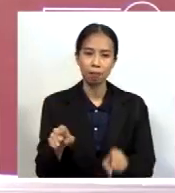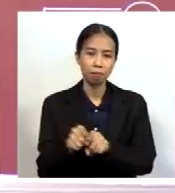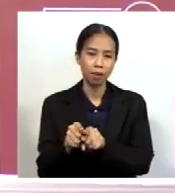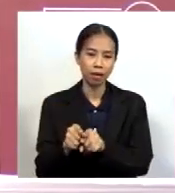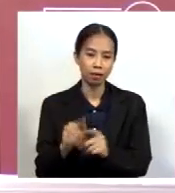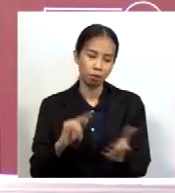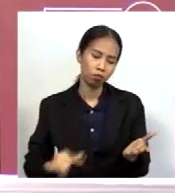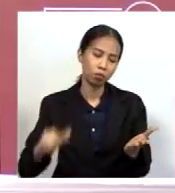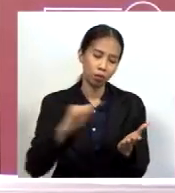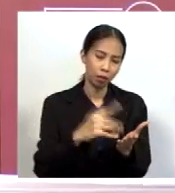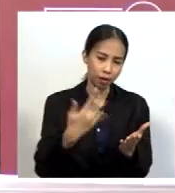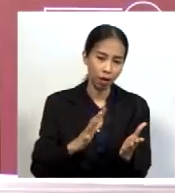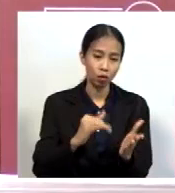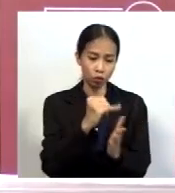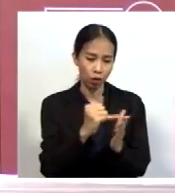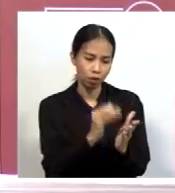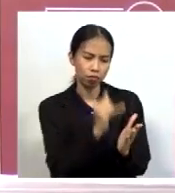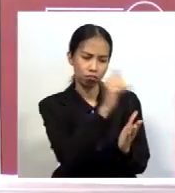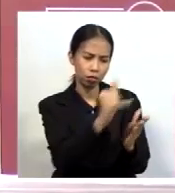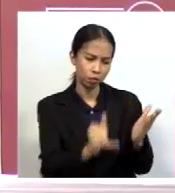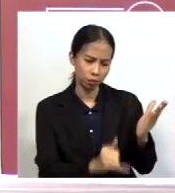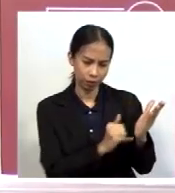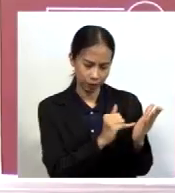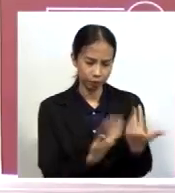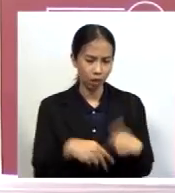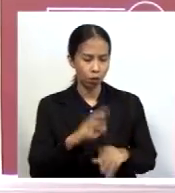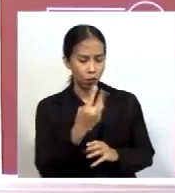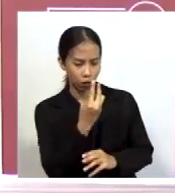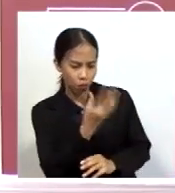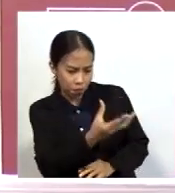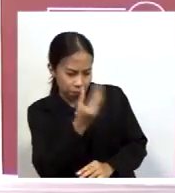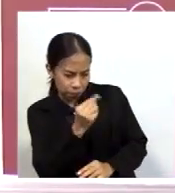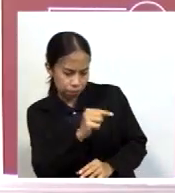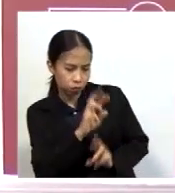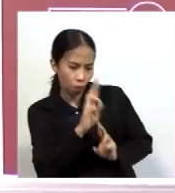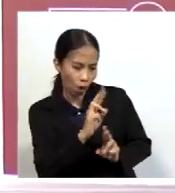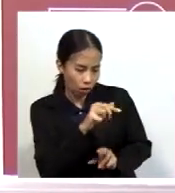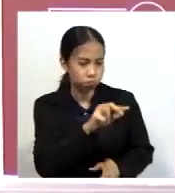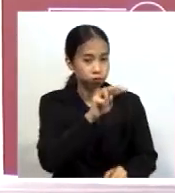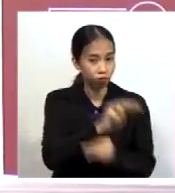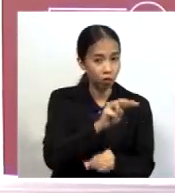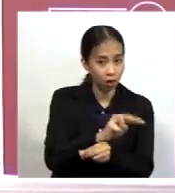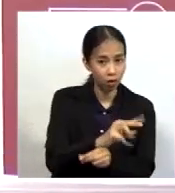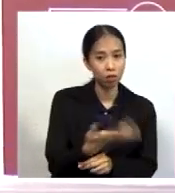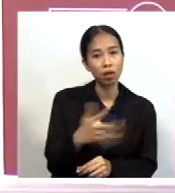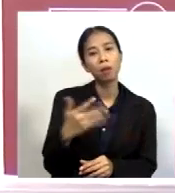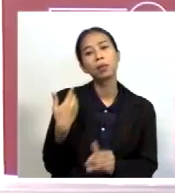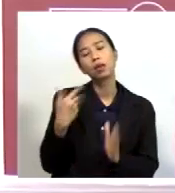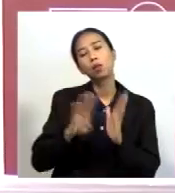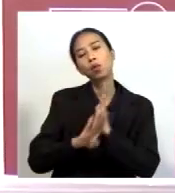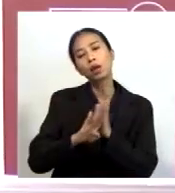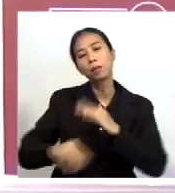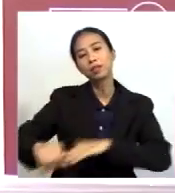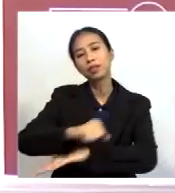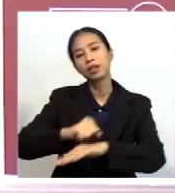างเครือข่ายเนี้ยได้ติดตามเฝ้าระวังแล้วก็หรือว่าจะเป็นที่ที่สนามฟุตบอลบุรีรัมย์ซึ่งตอนนี้ก็ทย